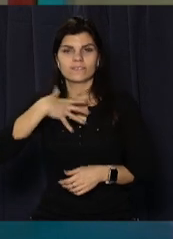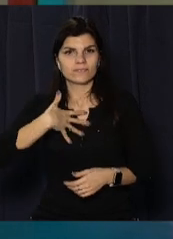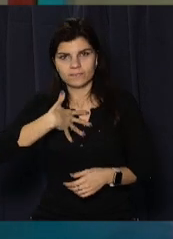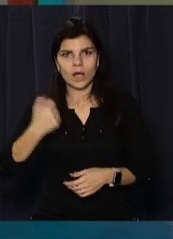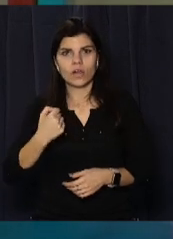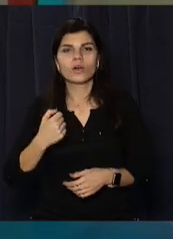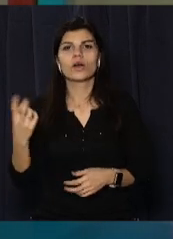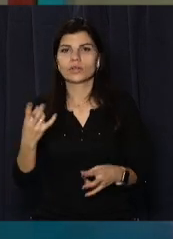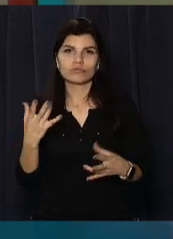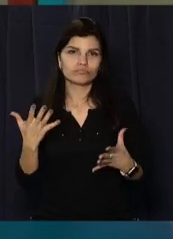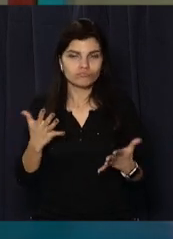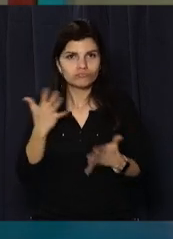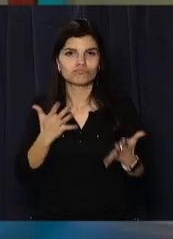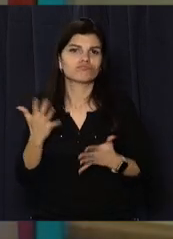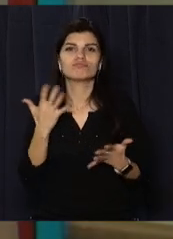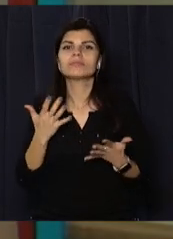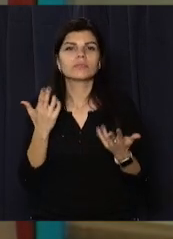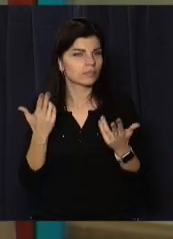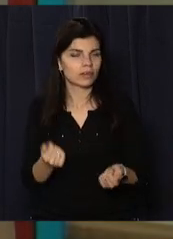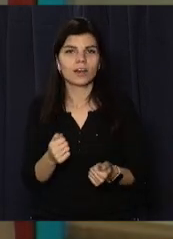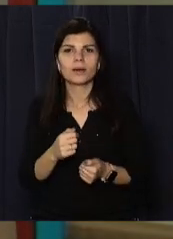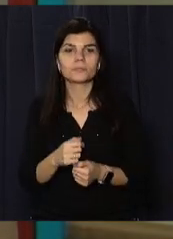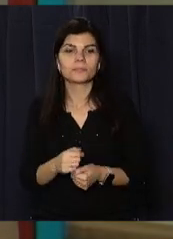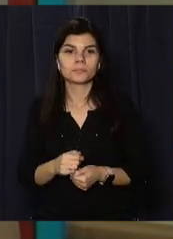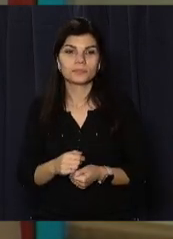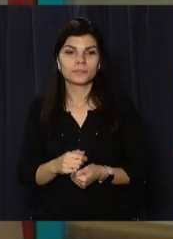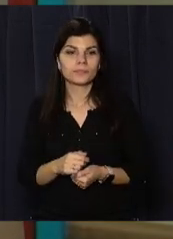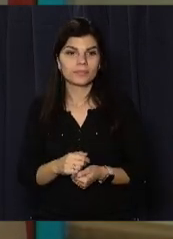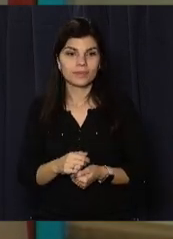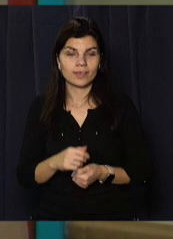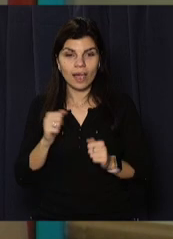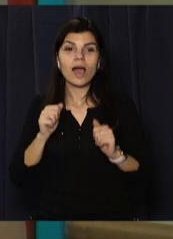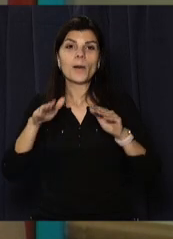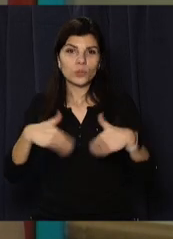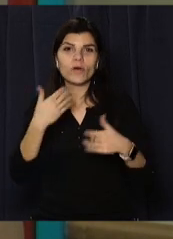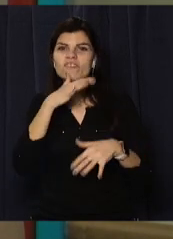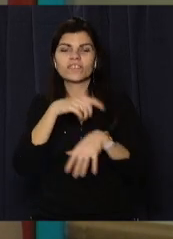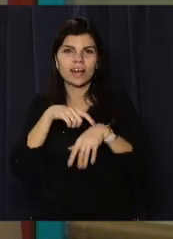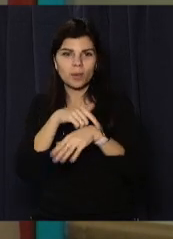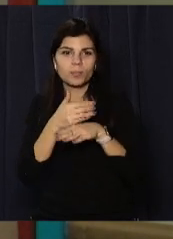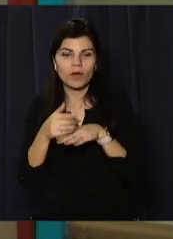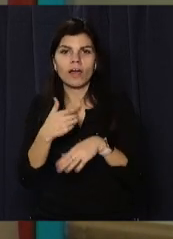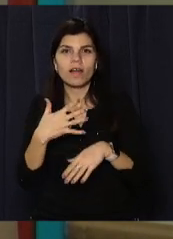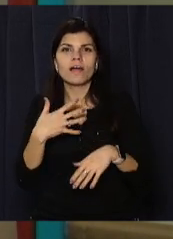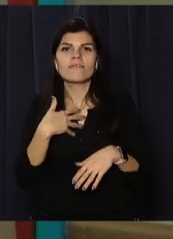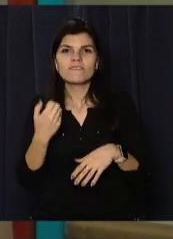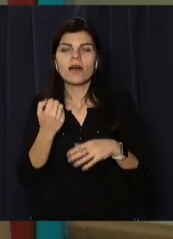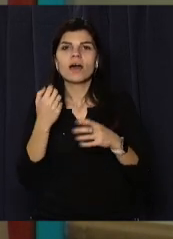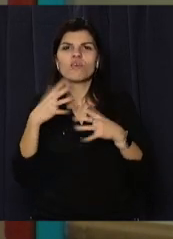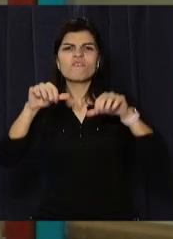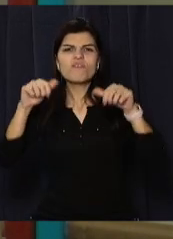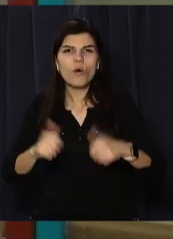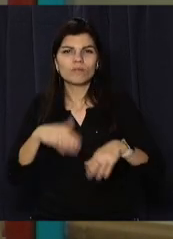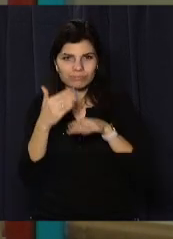треба волевые качества обов'язково, ну, потім вже з часом виносливість,